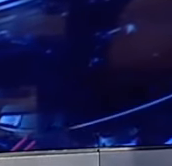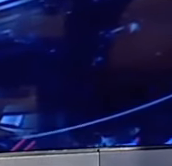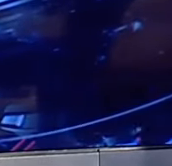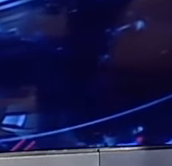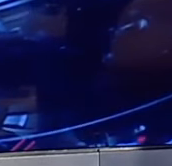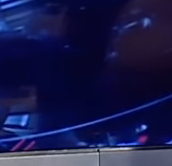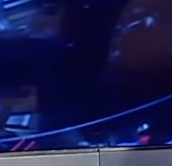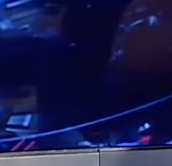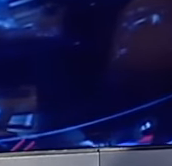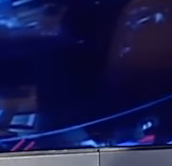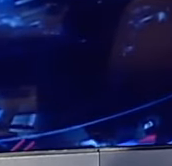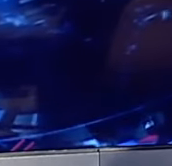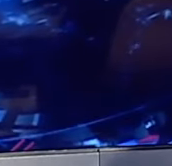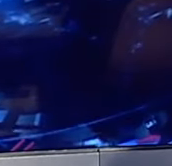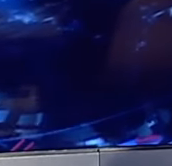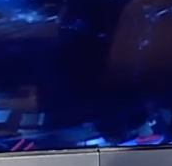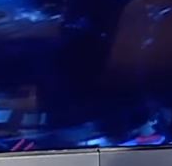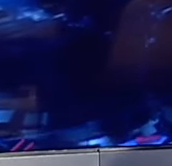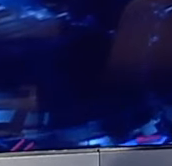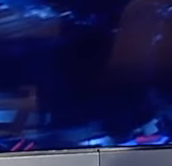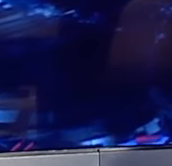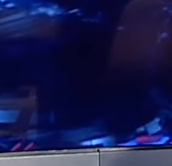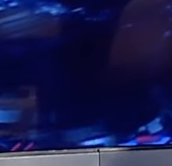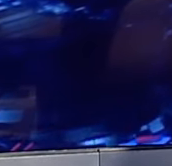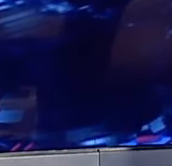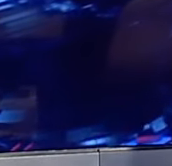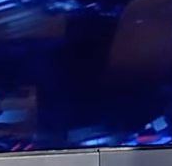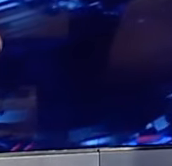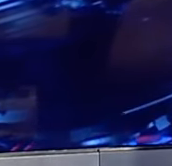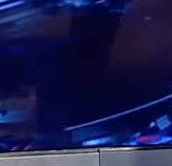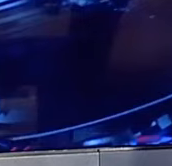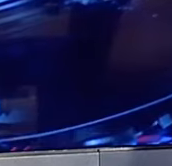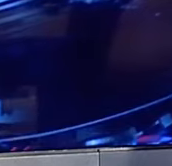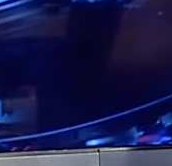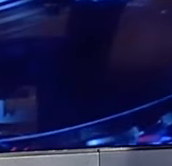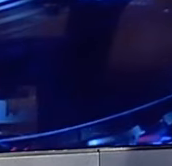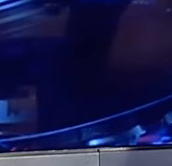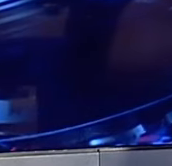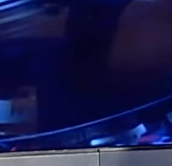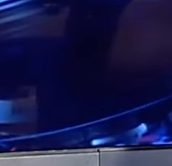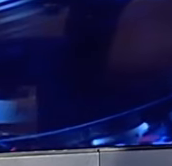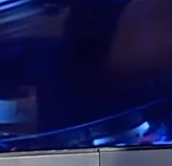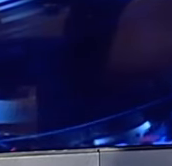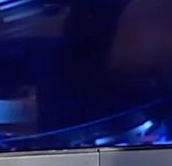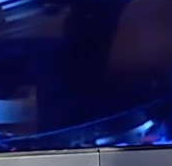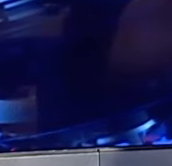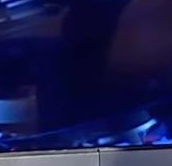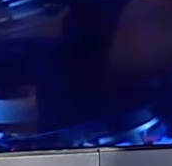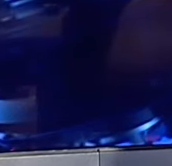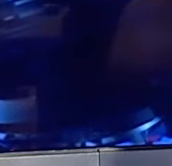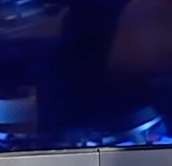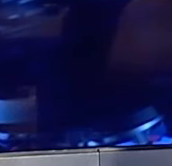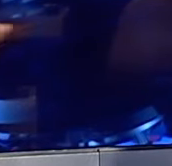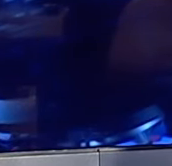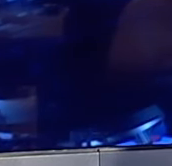المجلس المذهبي لطائفة الموحدين الدروز الذي عقد اجتماعه الشهري برئاسة شيخ عقل الدكتور سامي أبي المنى في دار الطائفة في بيروت، دعا